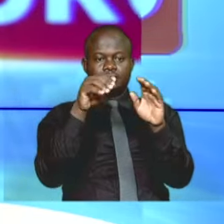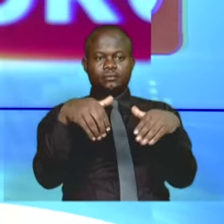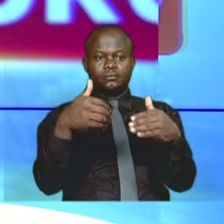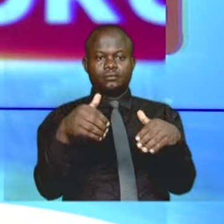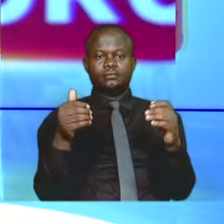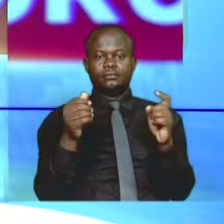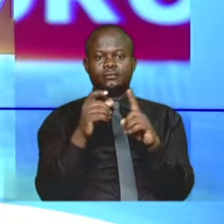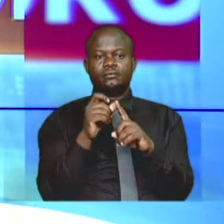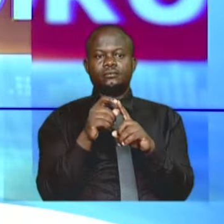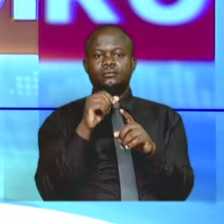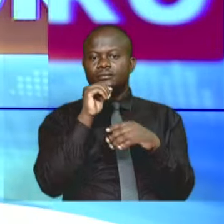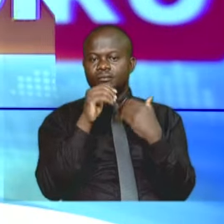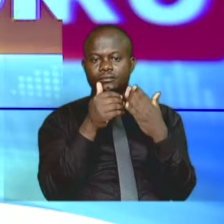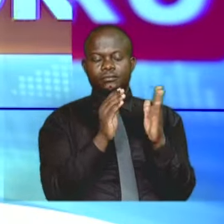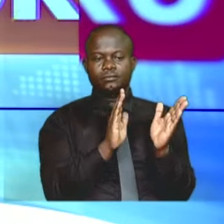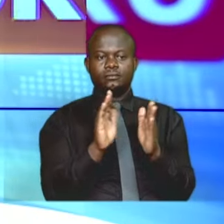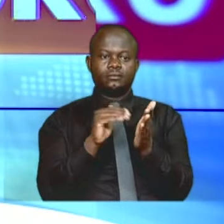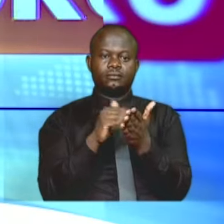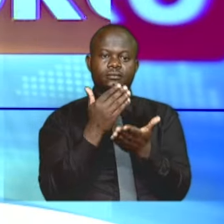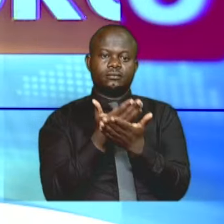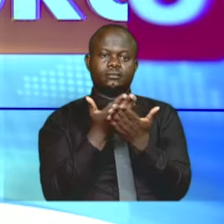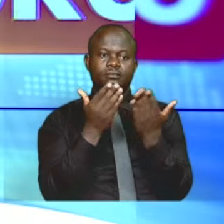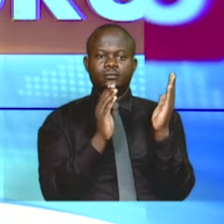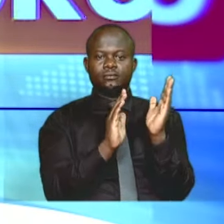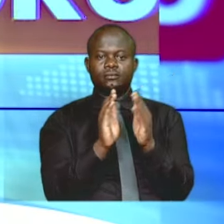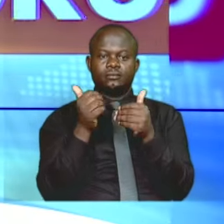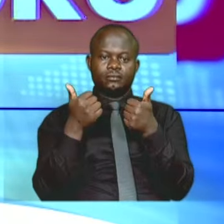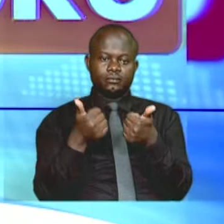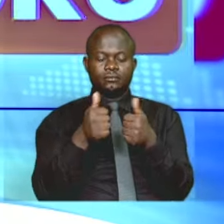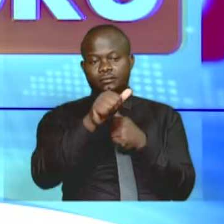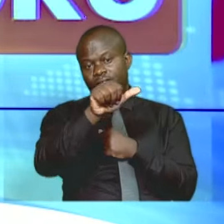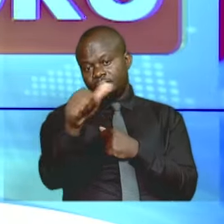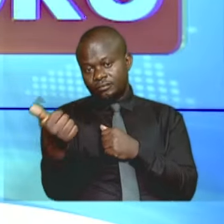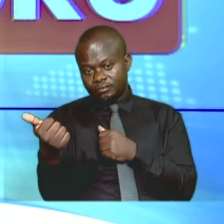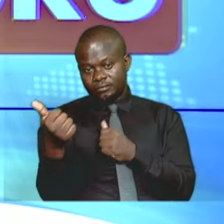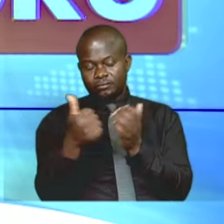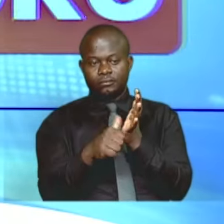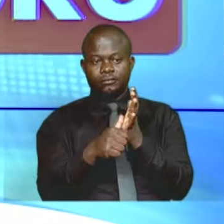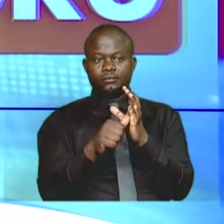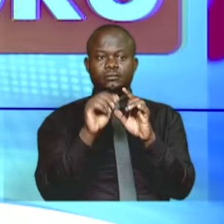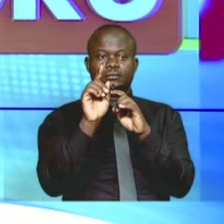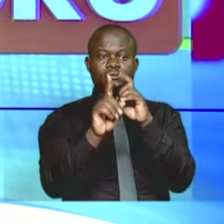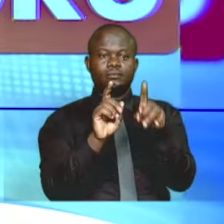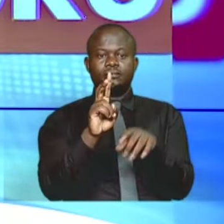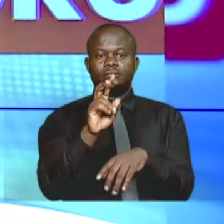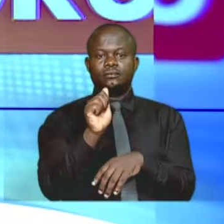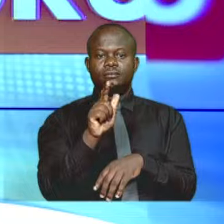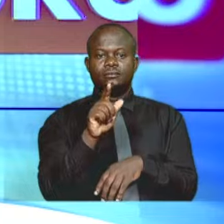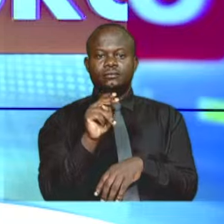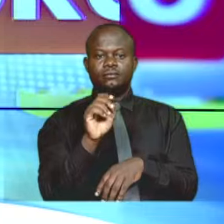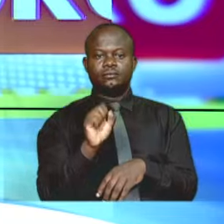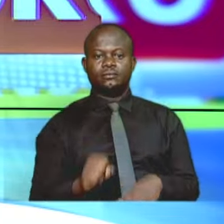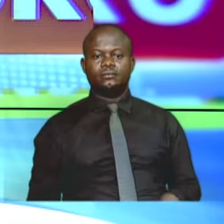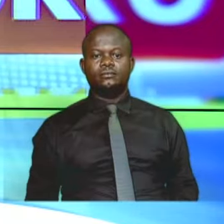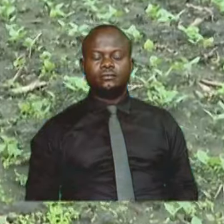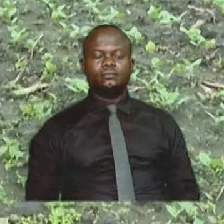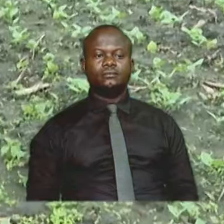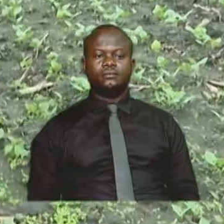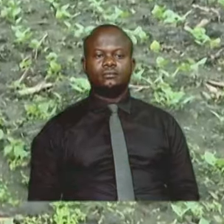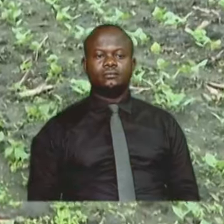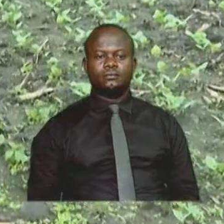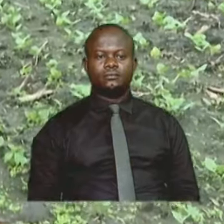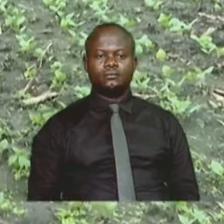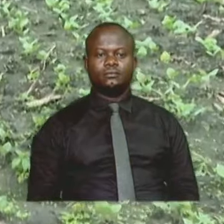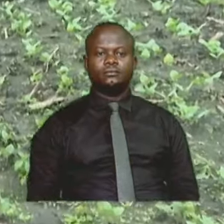ubu kidatunganyije, bagasaba ko cyatunganywa. Ibindi kuri iki kibazo reka tubibaze Valence niyo nkuru.